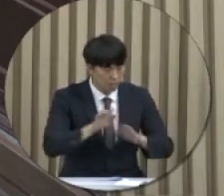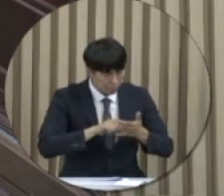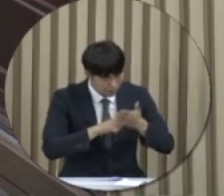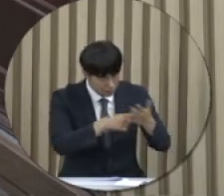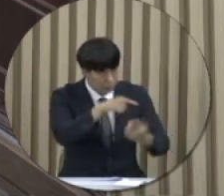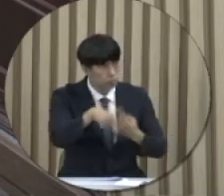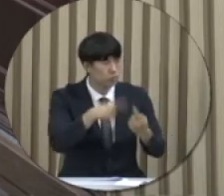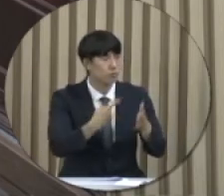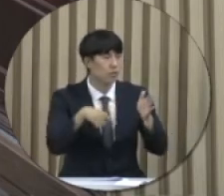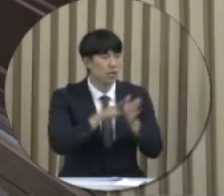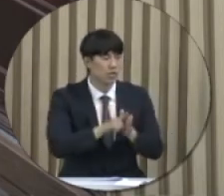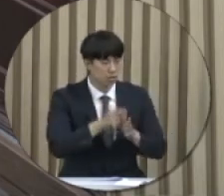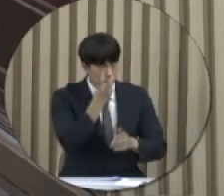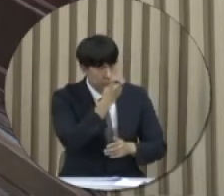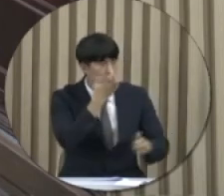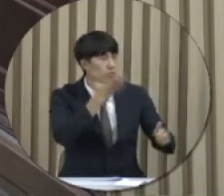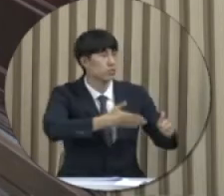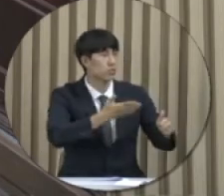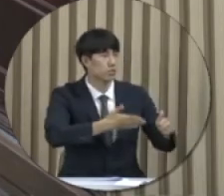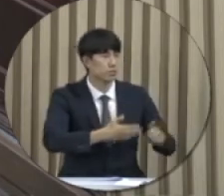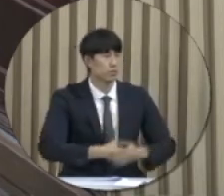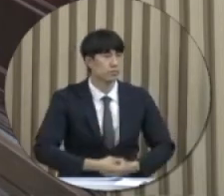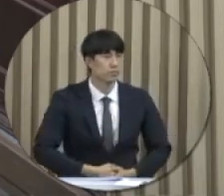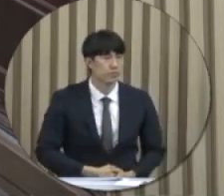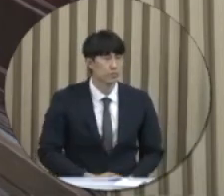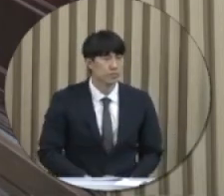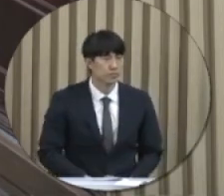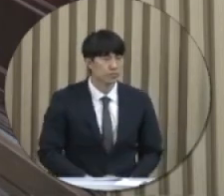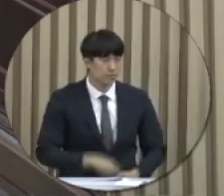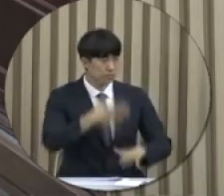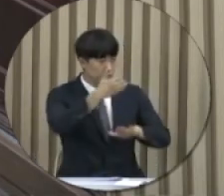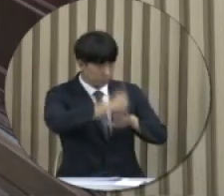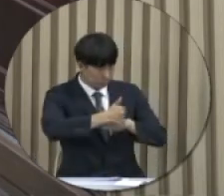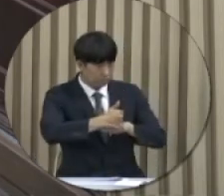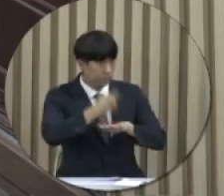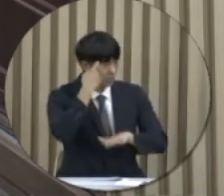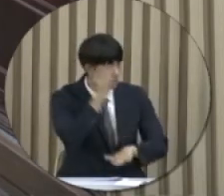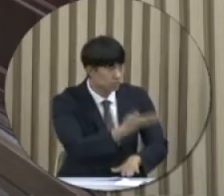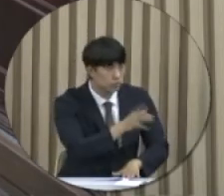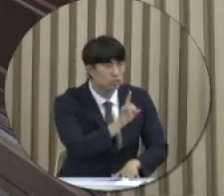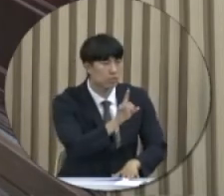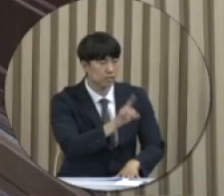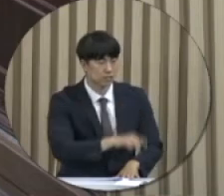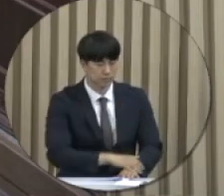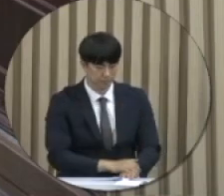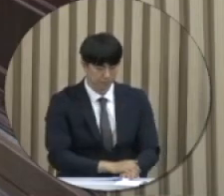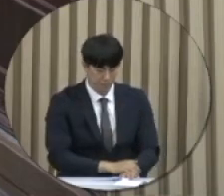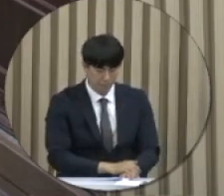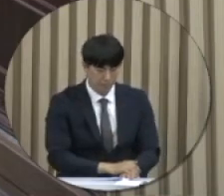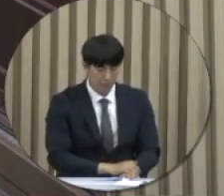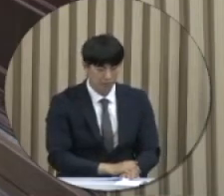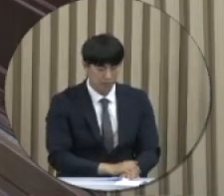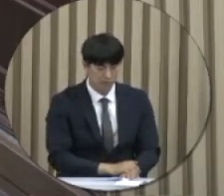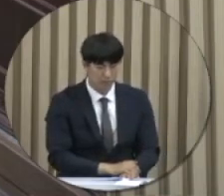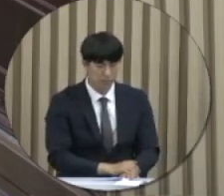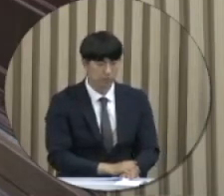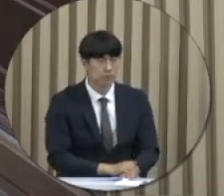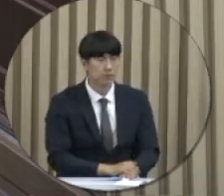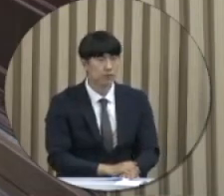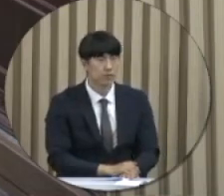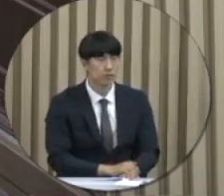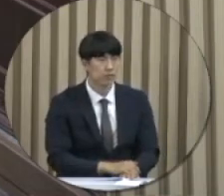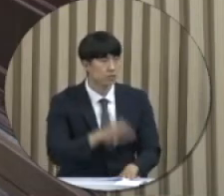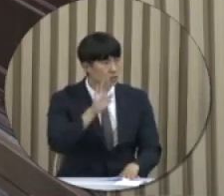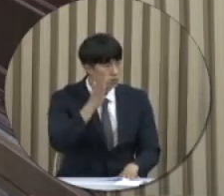부탁드리도록 하겠습니다. 그렇게 말씀드리고요. 마지막 질문을 좀 하나 드리도록 하겠습니다. 요즘에